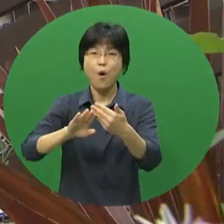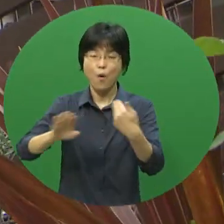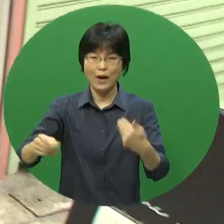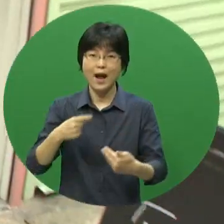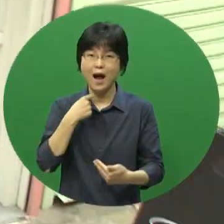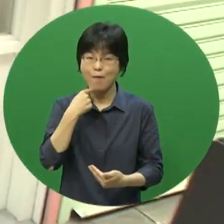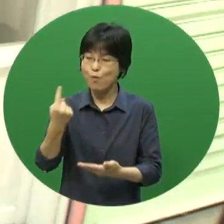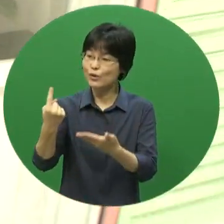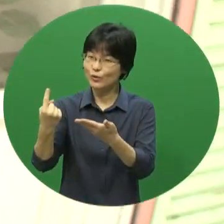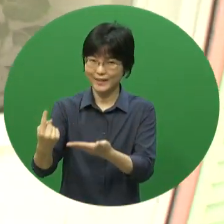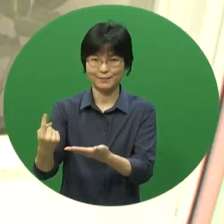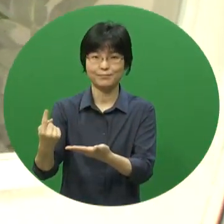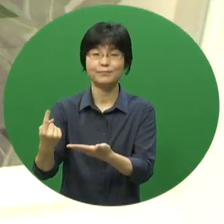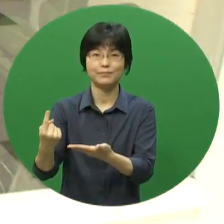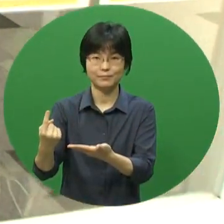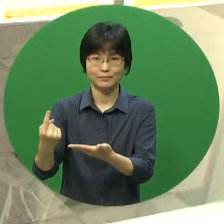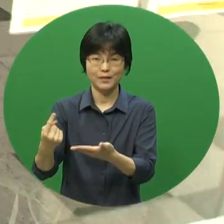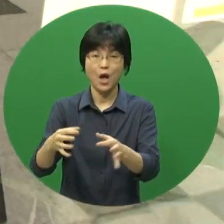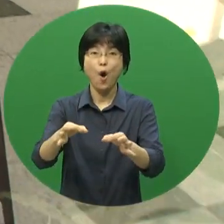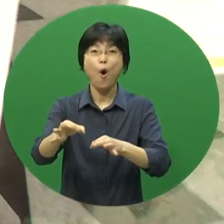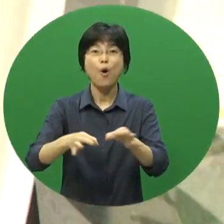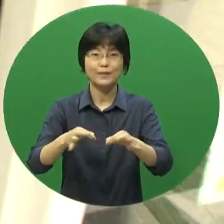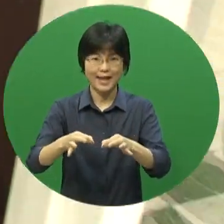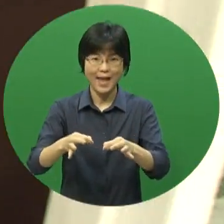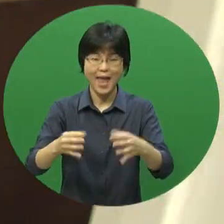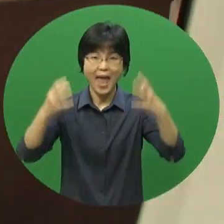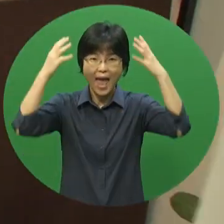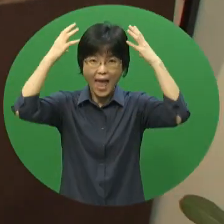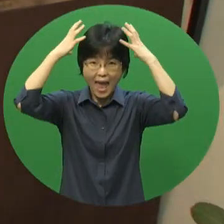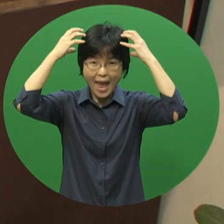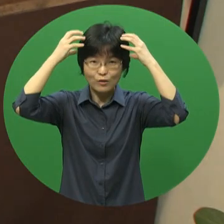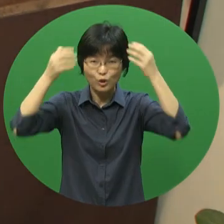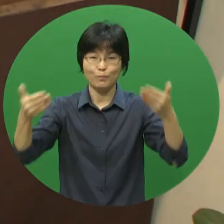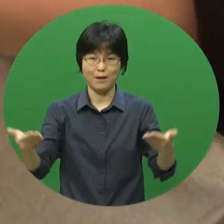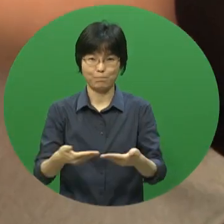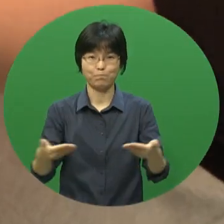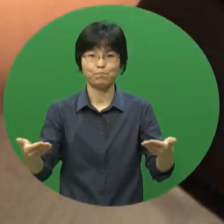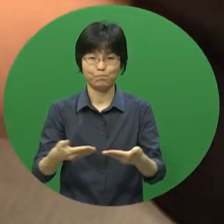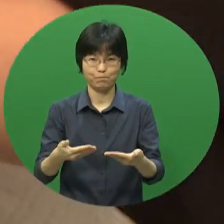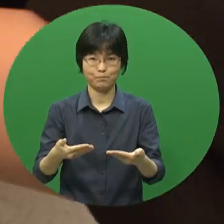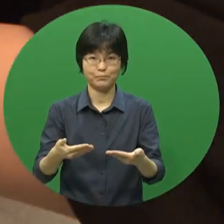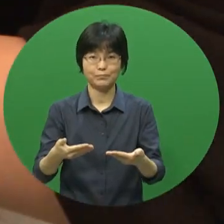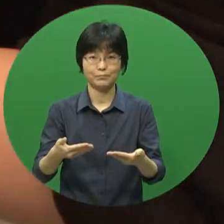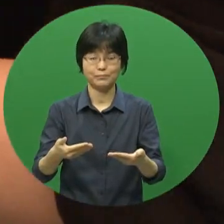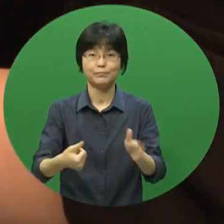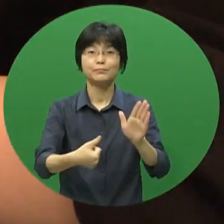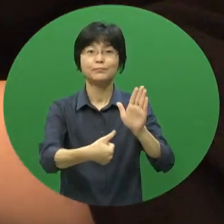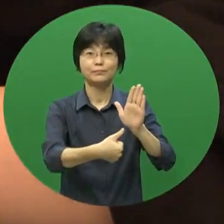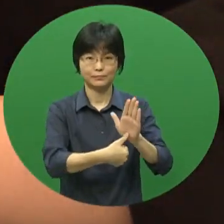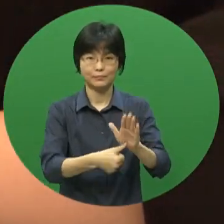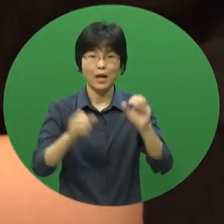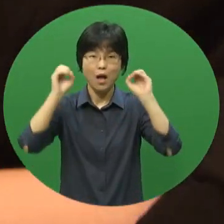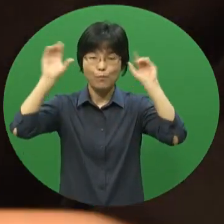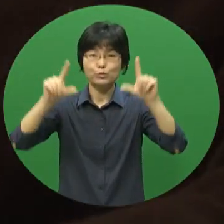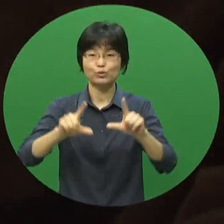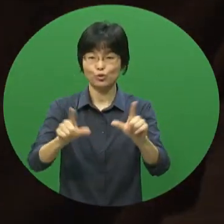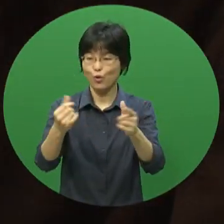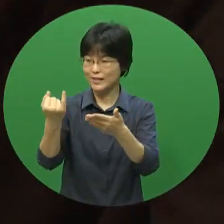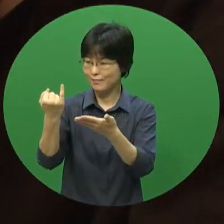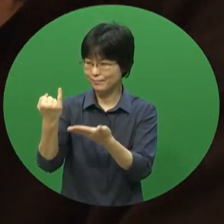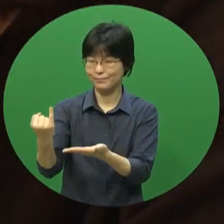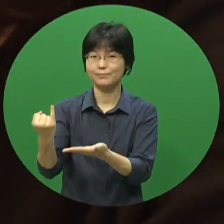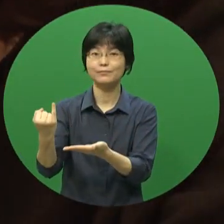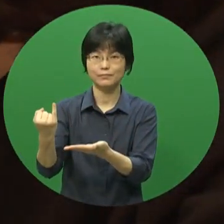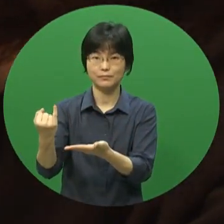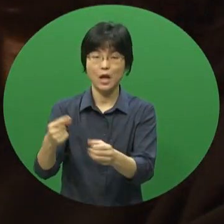ています。 企業セミナーを受講した方をもう一人。お、素敵なお店、ヘッドスパか。オーナーの